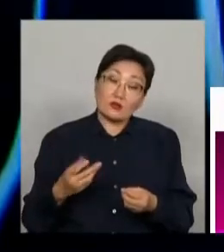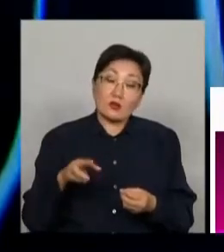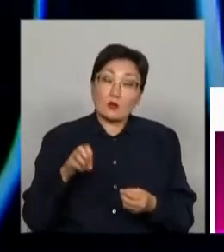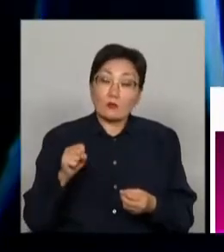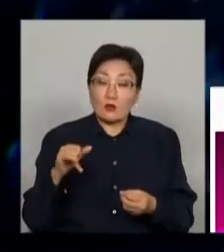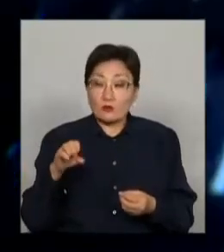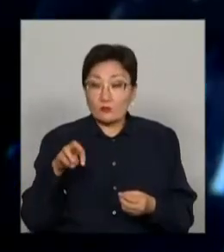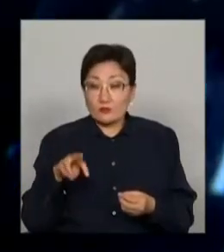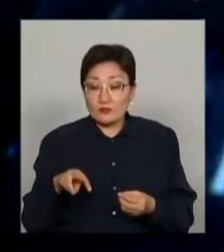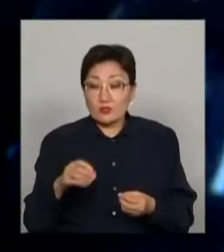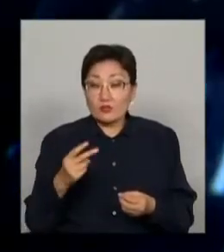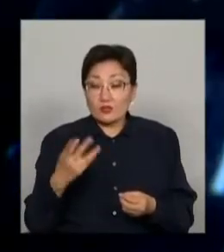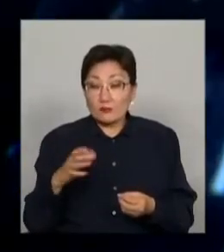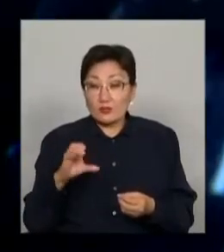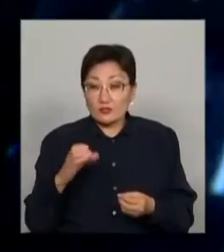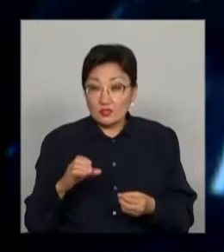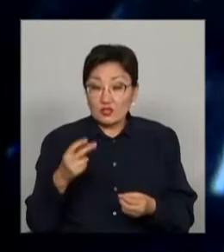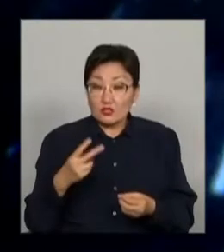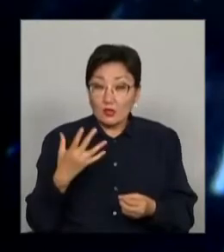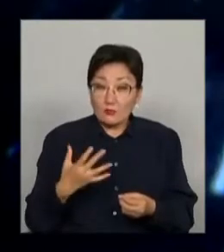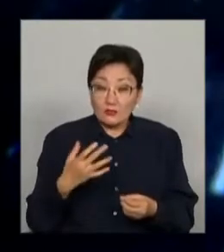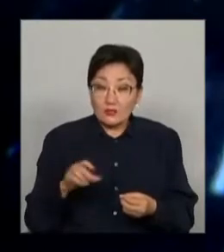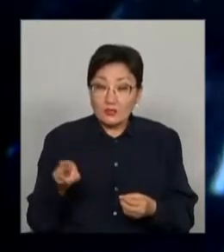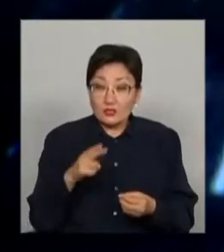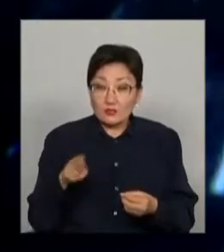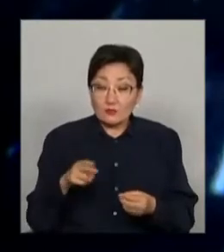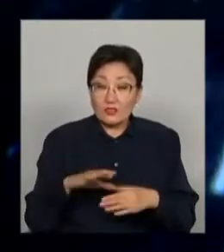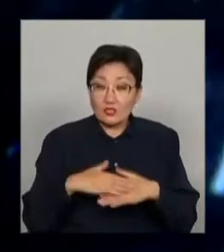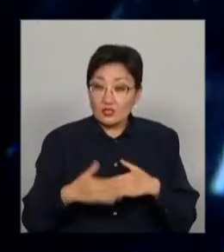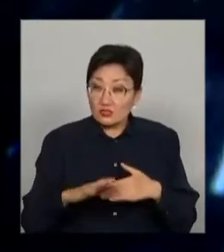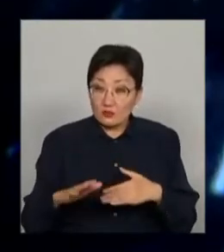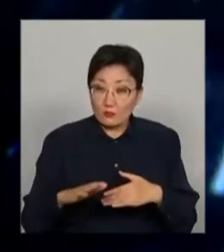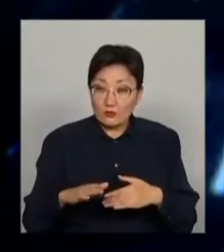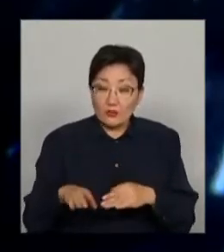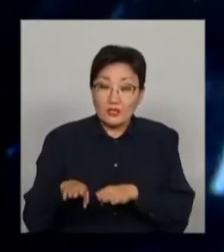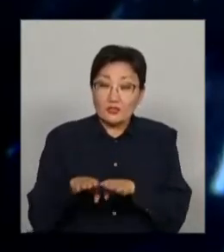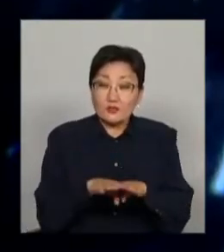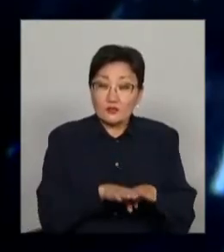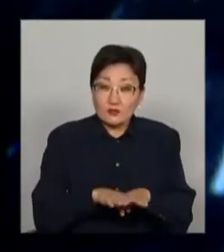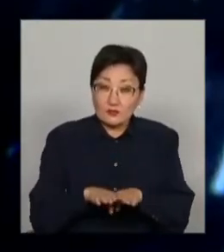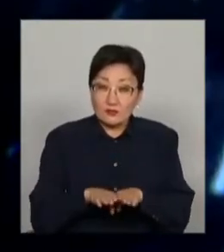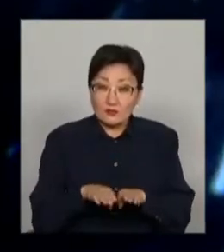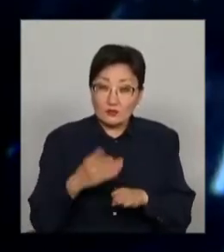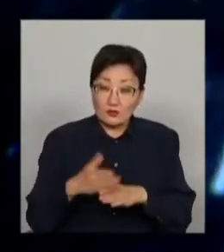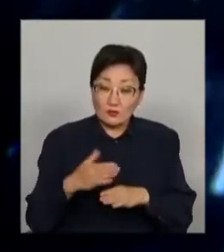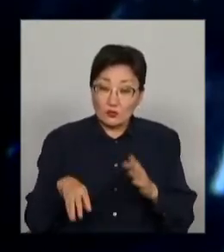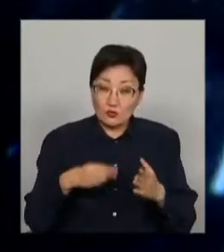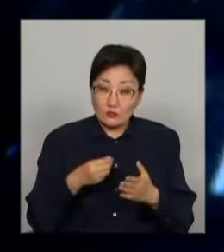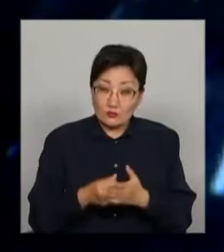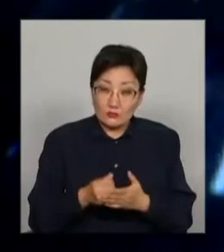маусымнан, 25 қыркүйектен және 25 желтоқсаннан кешірілмей, тең үлеспен төленеді.